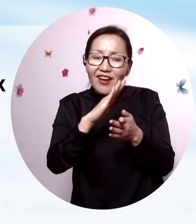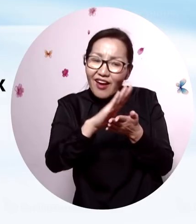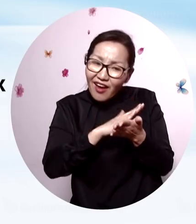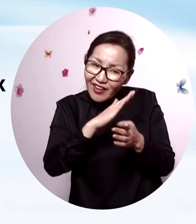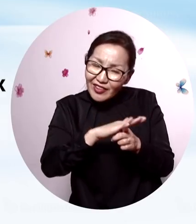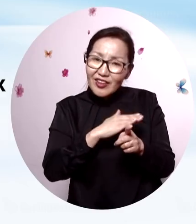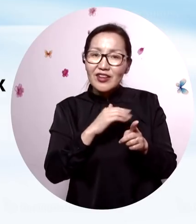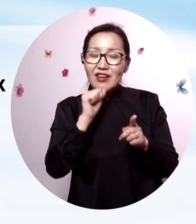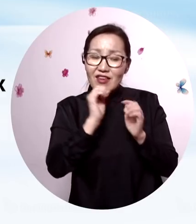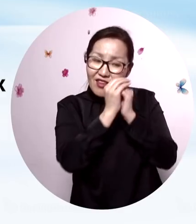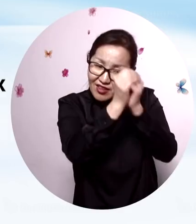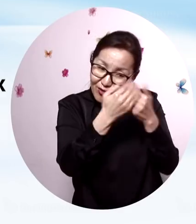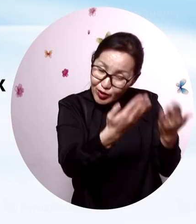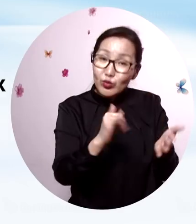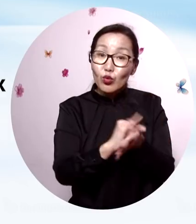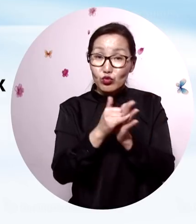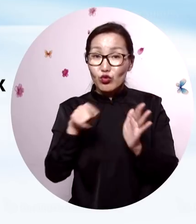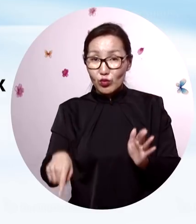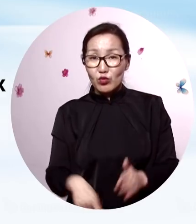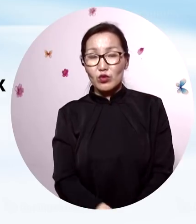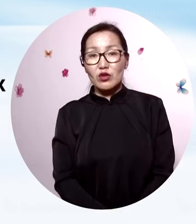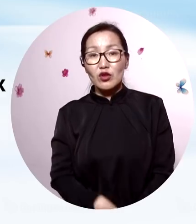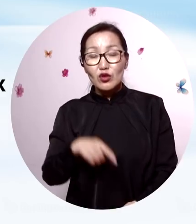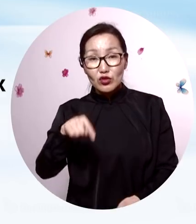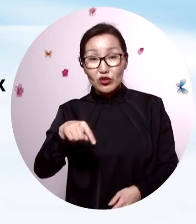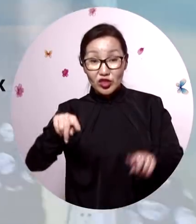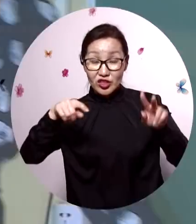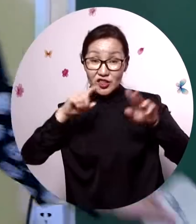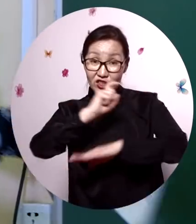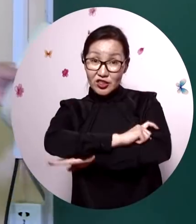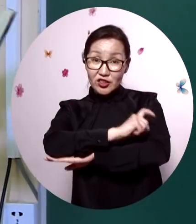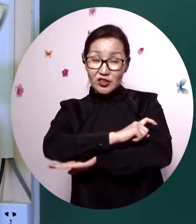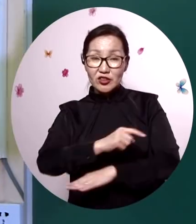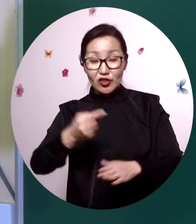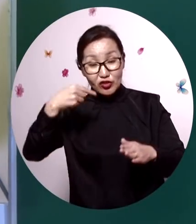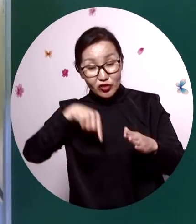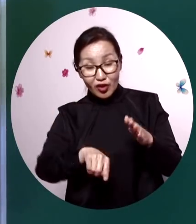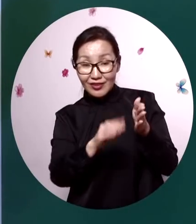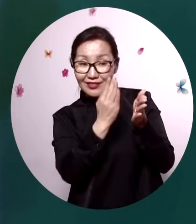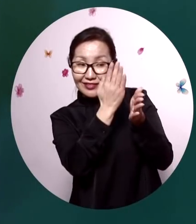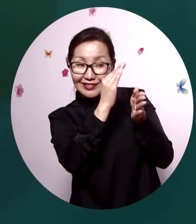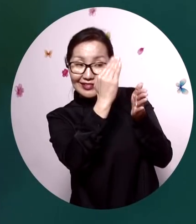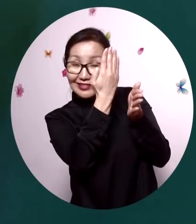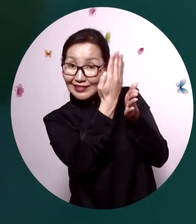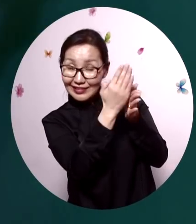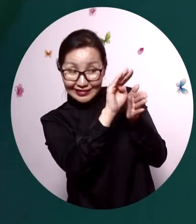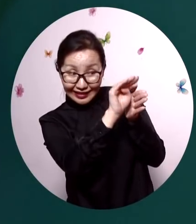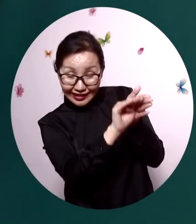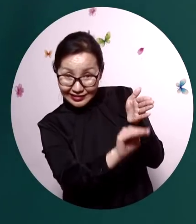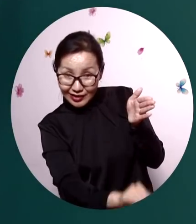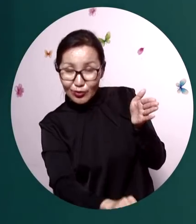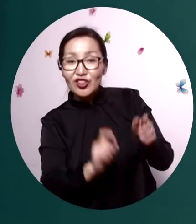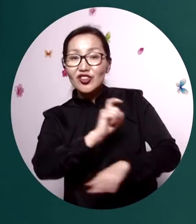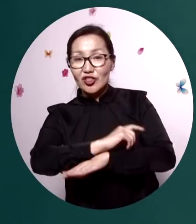санааг илэрхийлсэн байна. За, тэгвэл өнөөдрийнхөө хичээлийг бид нар доорх дарааллын дагуу хичээлээ